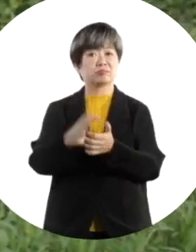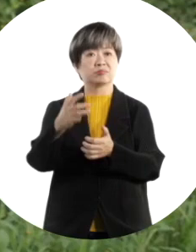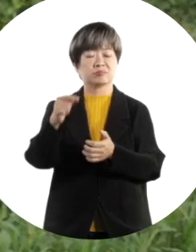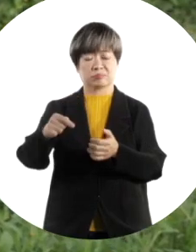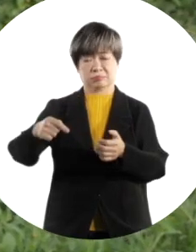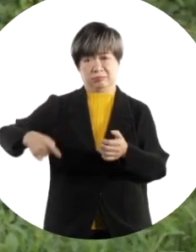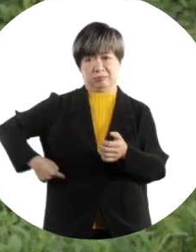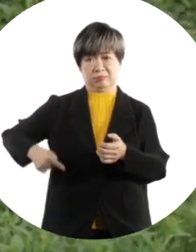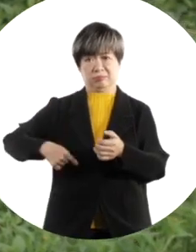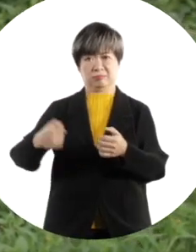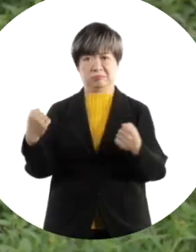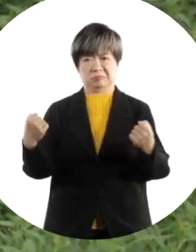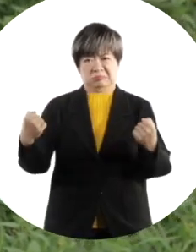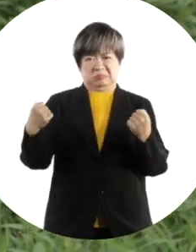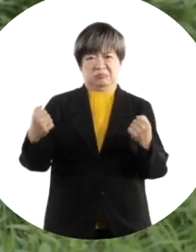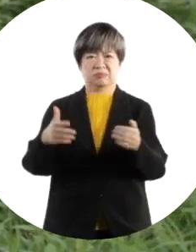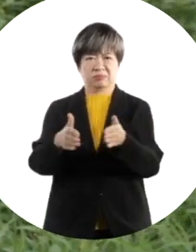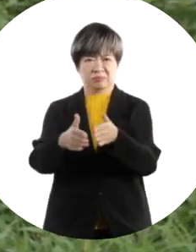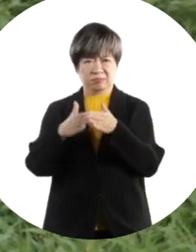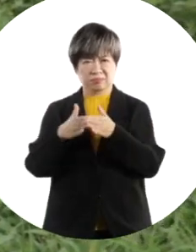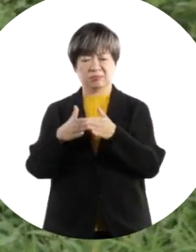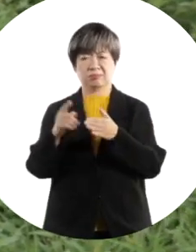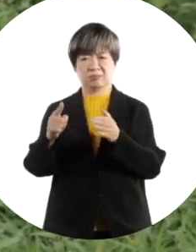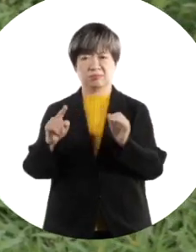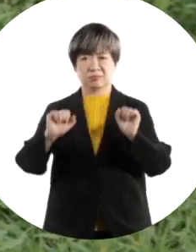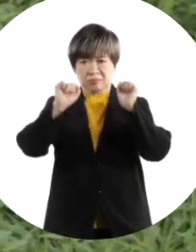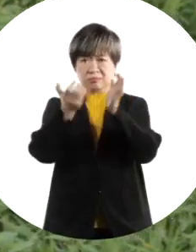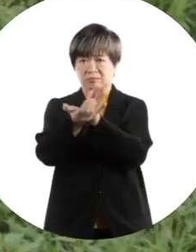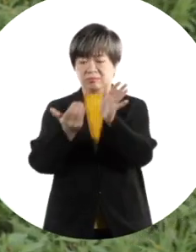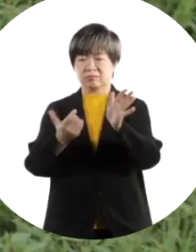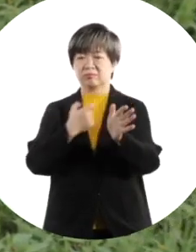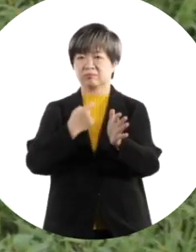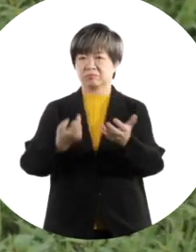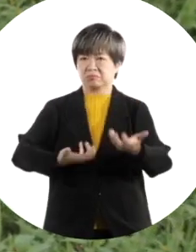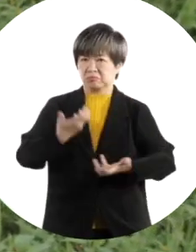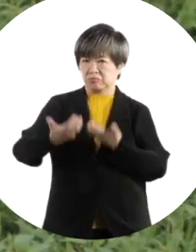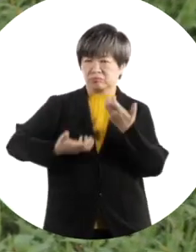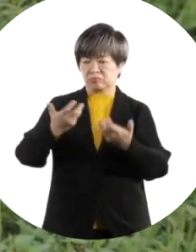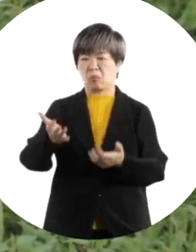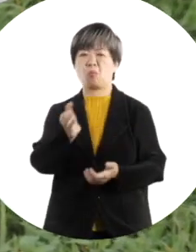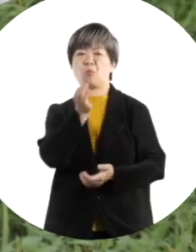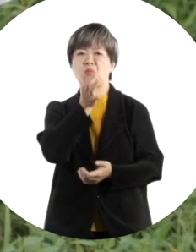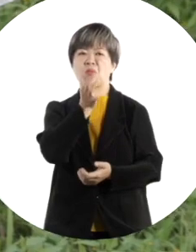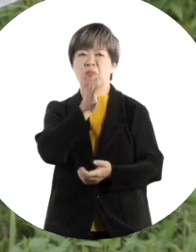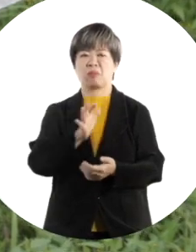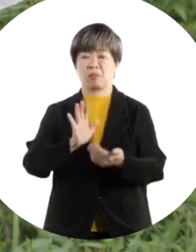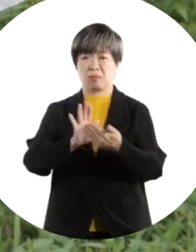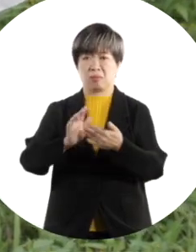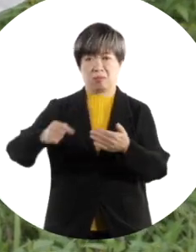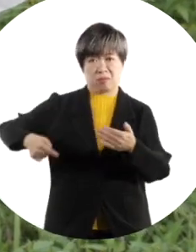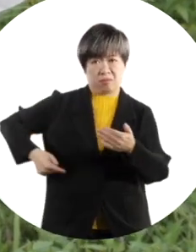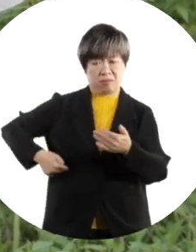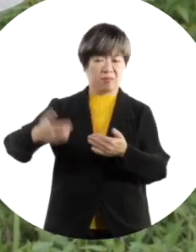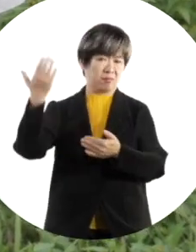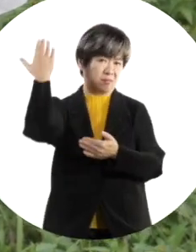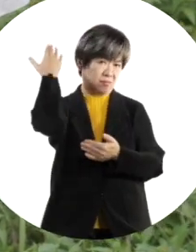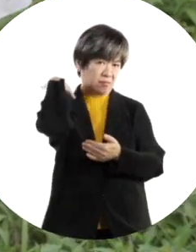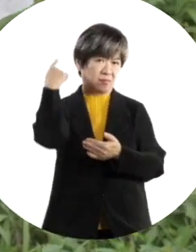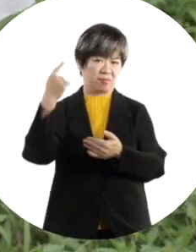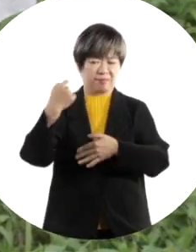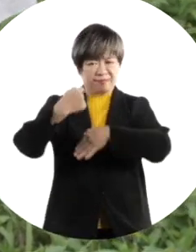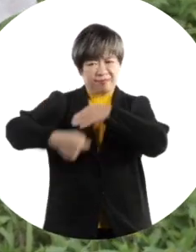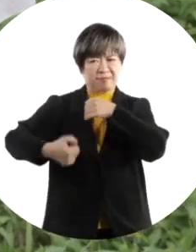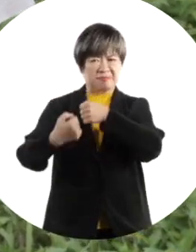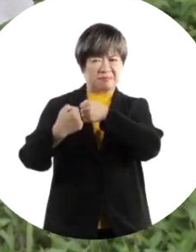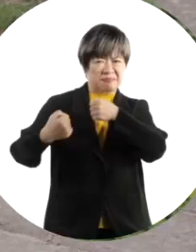会使用到大量的腰部力量，因此在运动之前要充分的热身，避免我们的腰部及背部